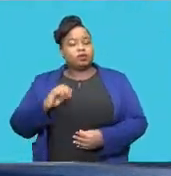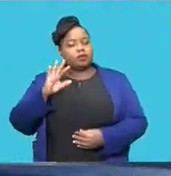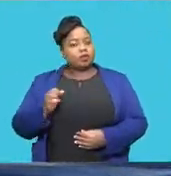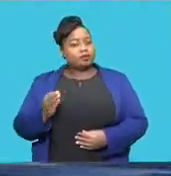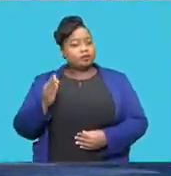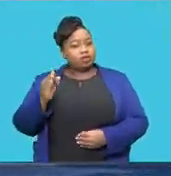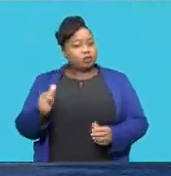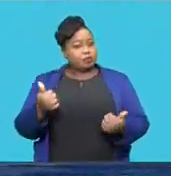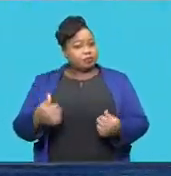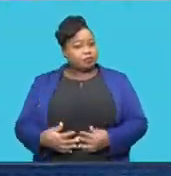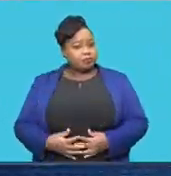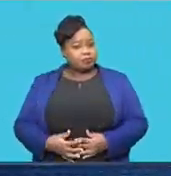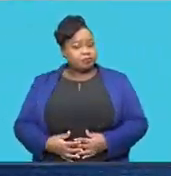Afrika.